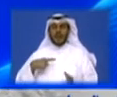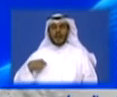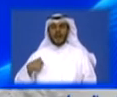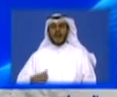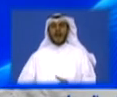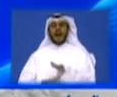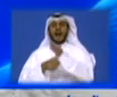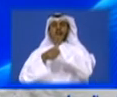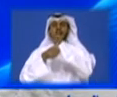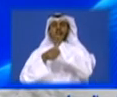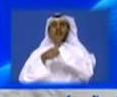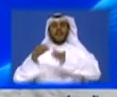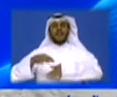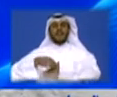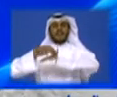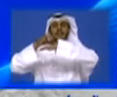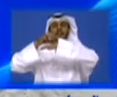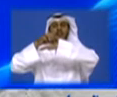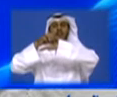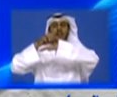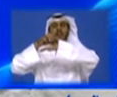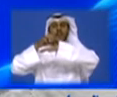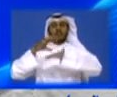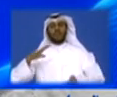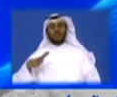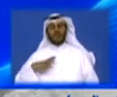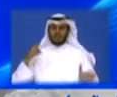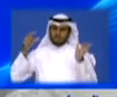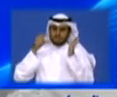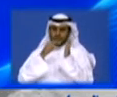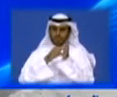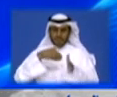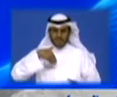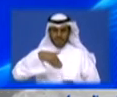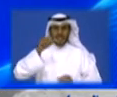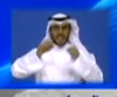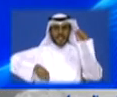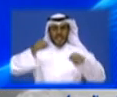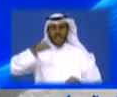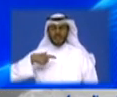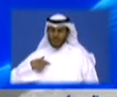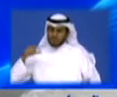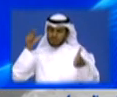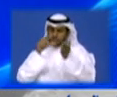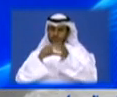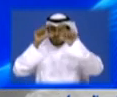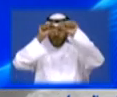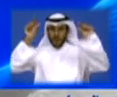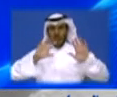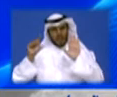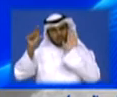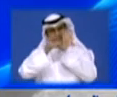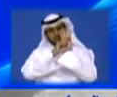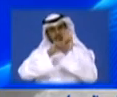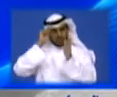لعام 2015. وقال الشيخ محمد عبد الله في تصريح لوكالة الأنباء الكويتية عقب الاجتماع الأسبوعي